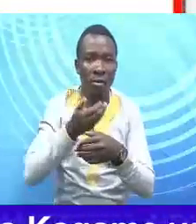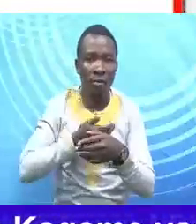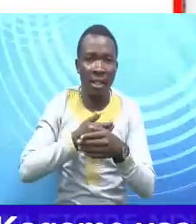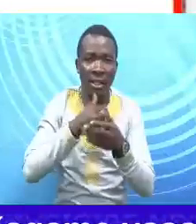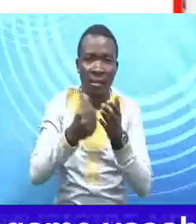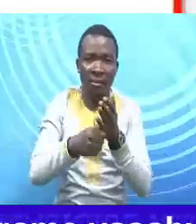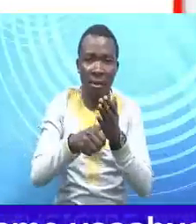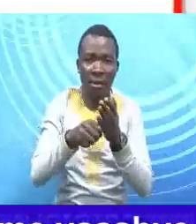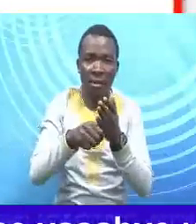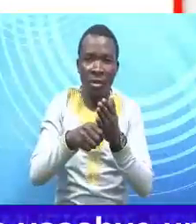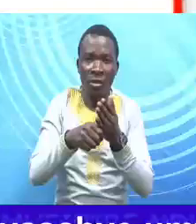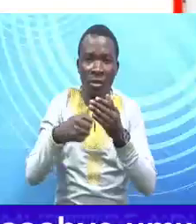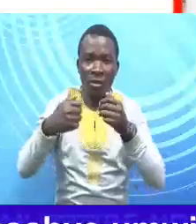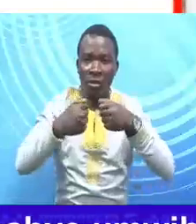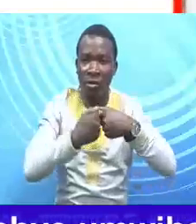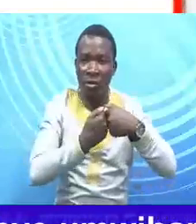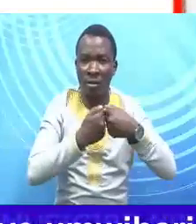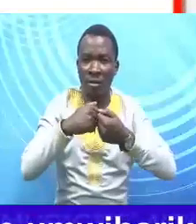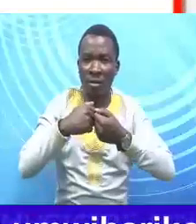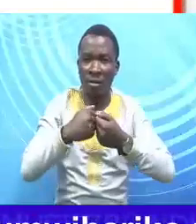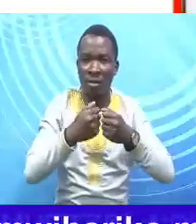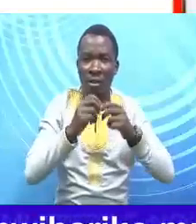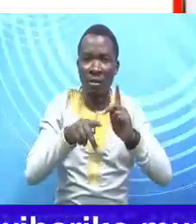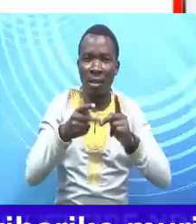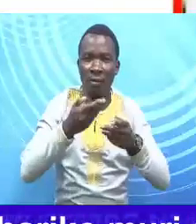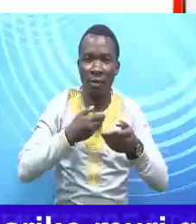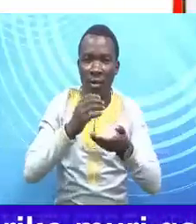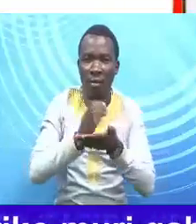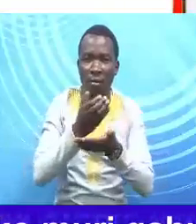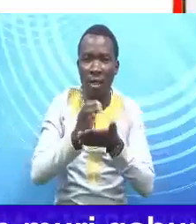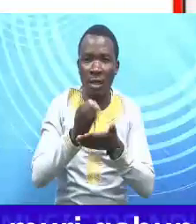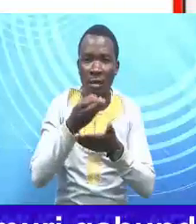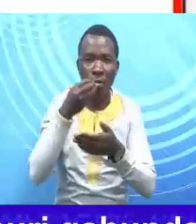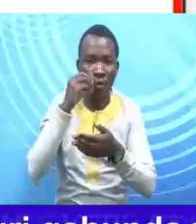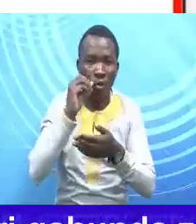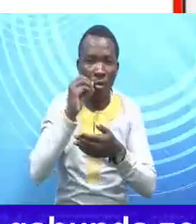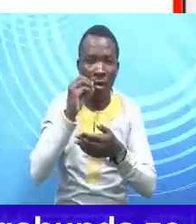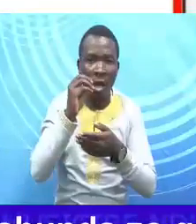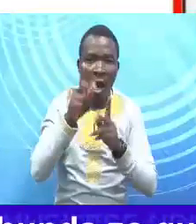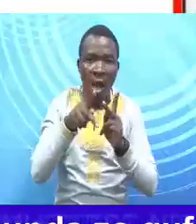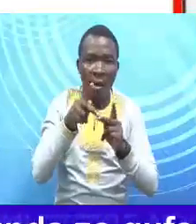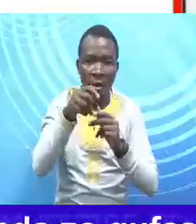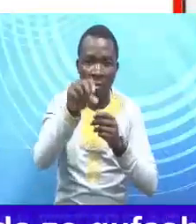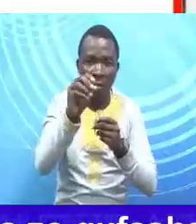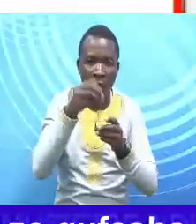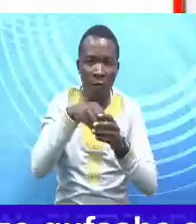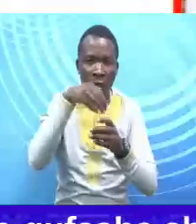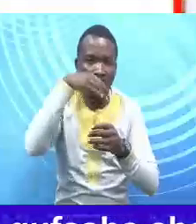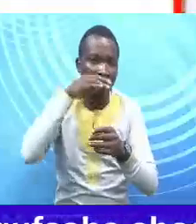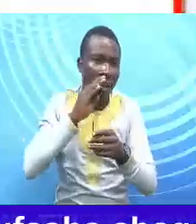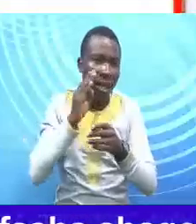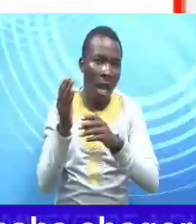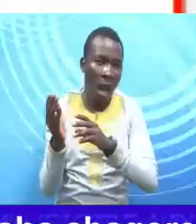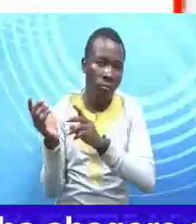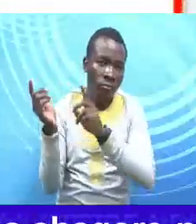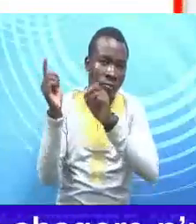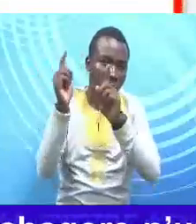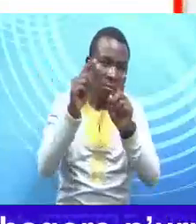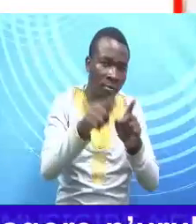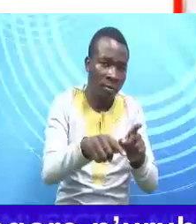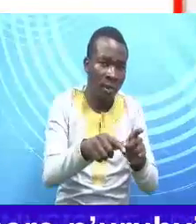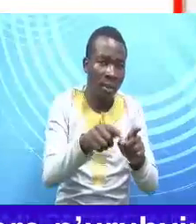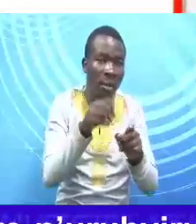n'inzego z'umutekano z'abantu bagize tubari mu rugo iwabo. Rero abo nibo barimo bafata izo nzoga bakazijyana bibwira yuko bagiye kuzinywera mu